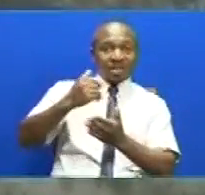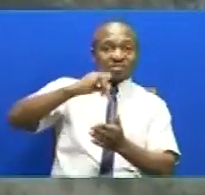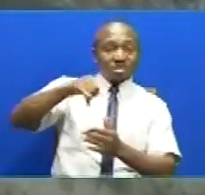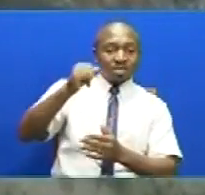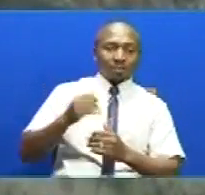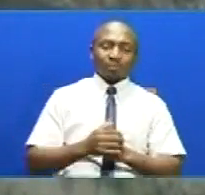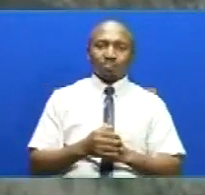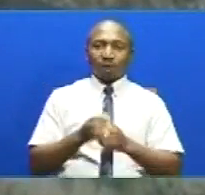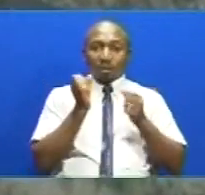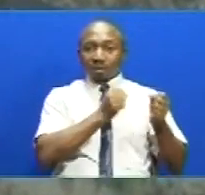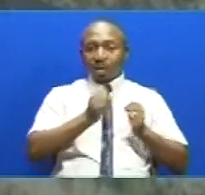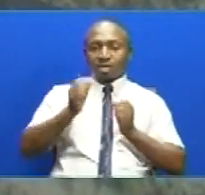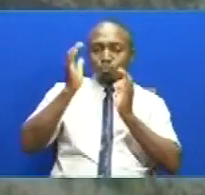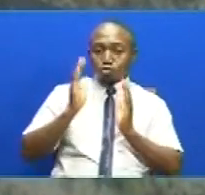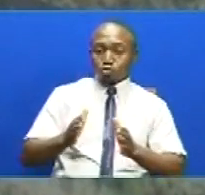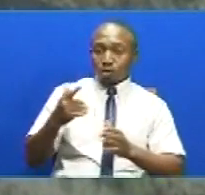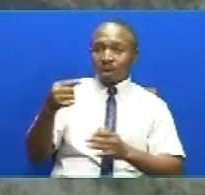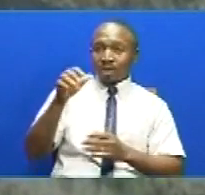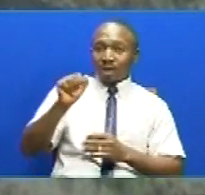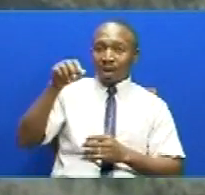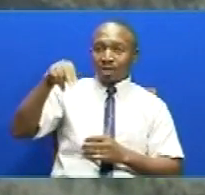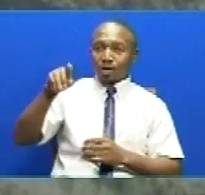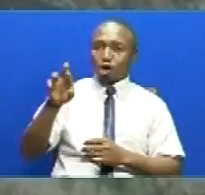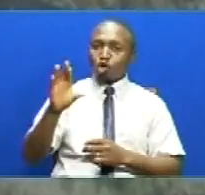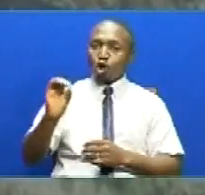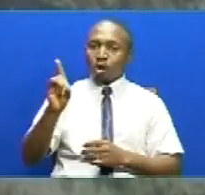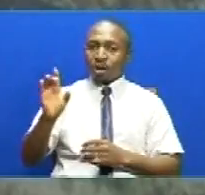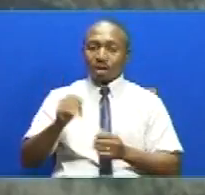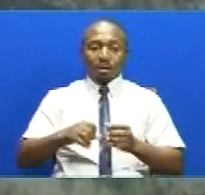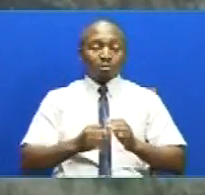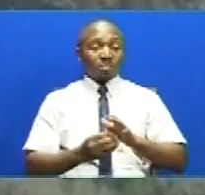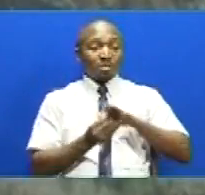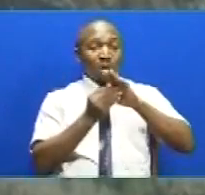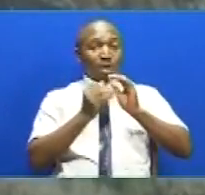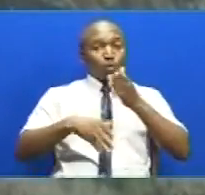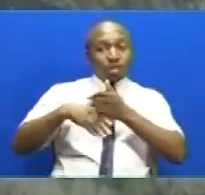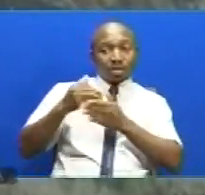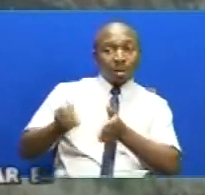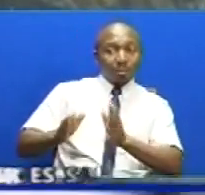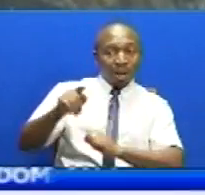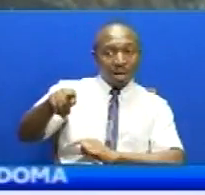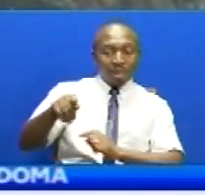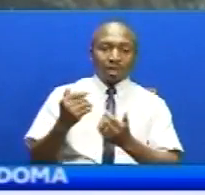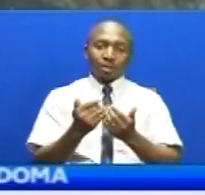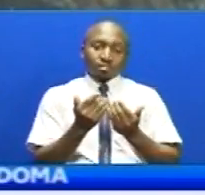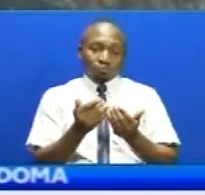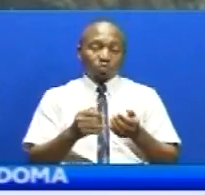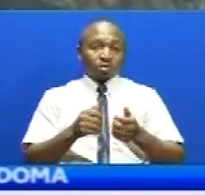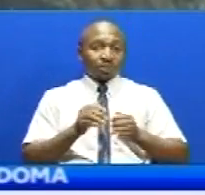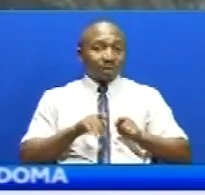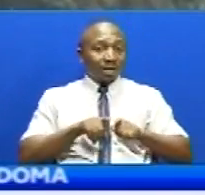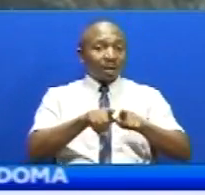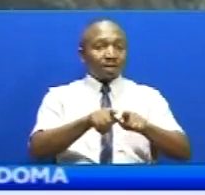Mtendaji mkuu wa TANROADS ambaye ndiyo yenye dhamana ya ujenzi wa barabara hizo anasema ujenzi wa barabara utaendana na ununuzi wa magari ya kisasa